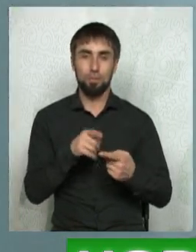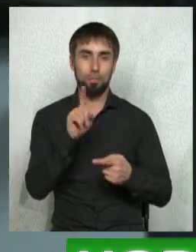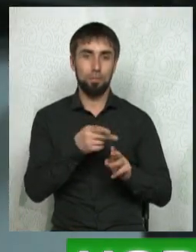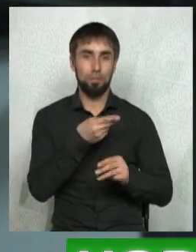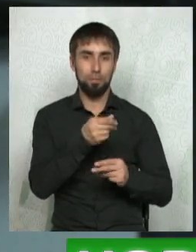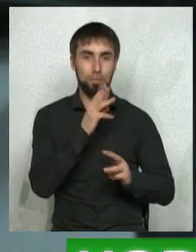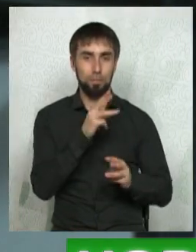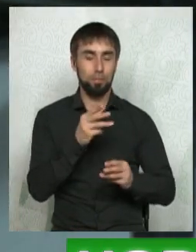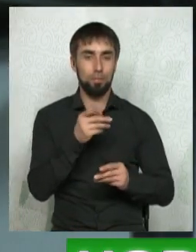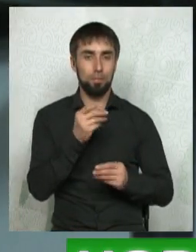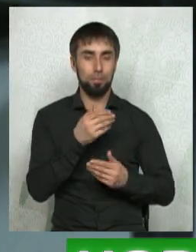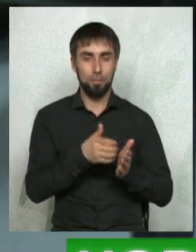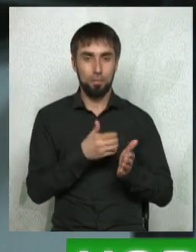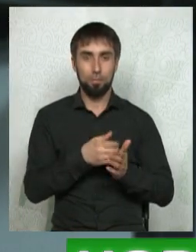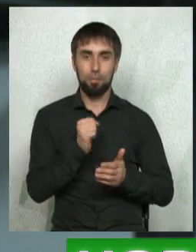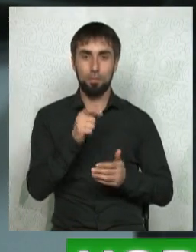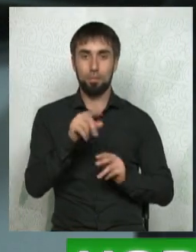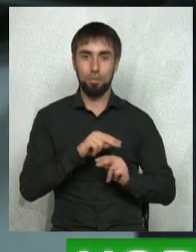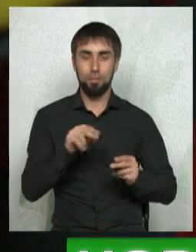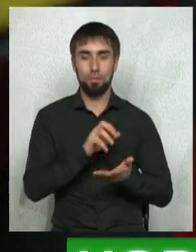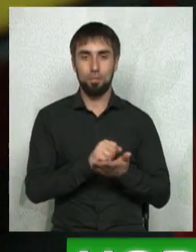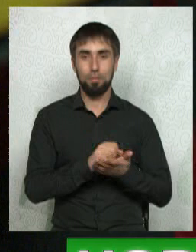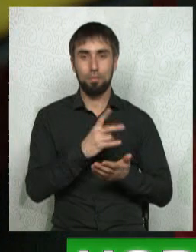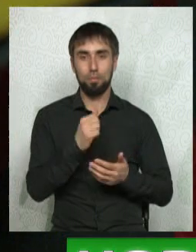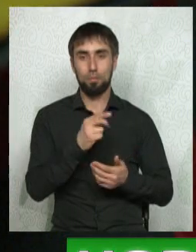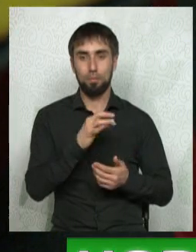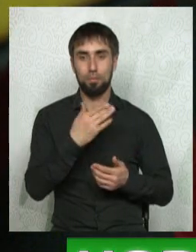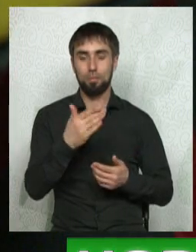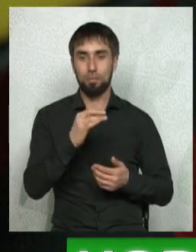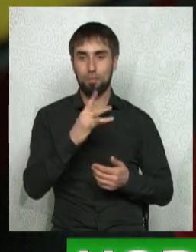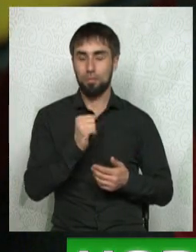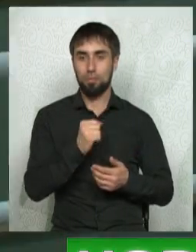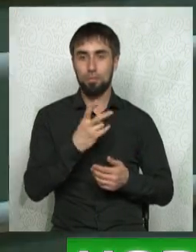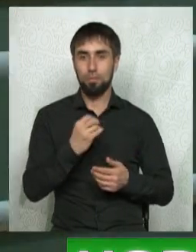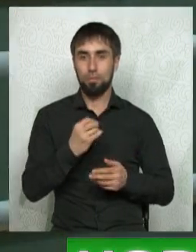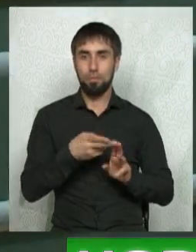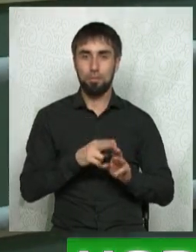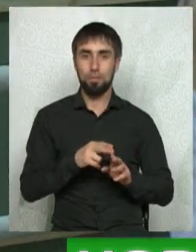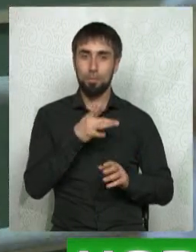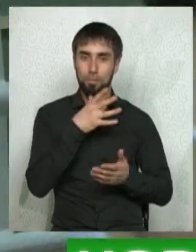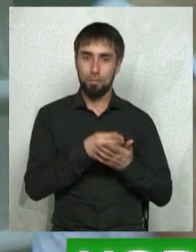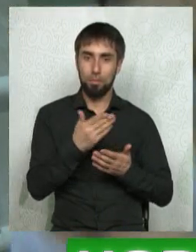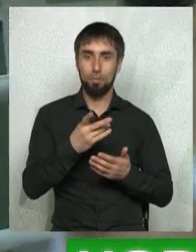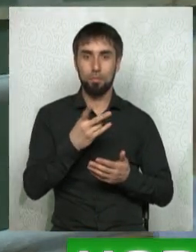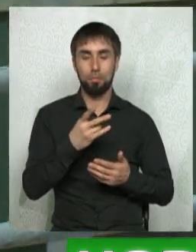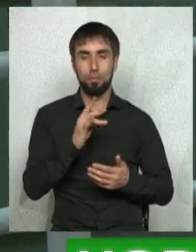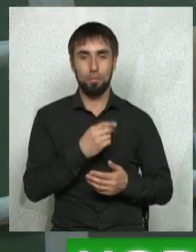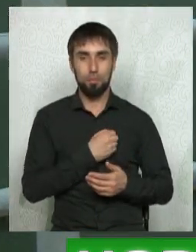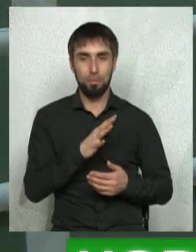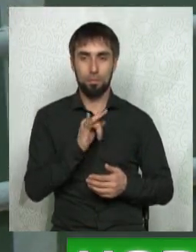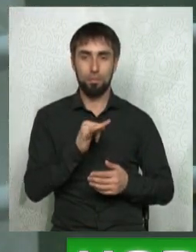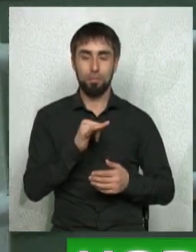А некоторые тренеры-альтруисты занимаются с детьми на благотворительной основе, не жалея ни своего времени, ни сил ради